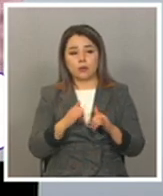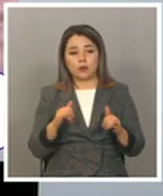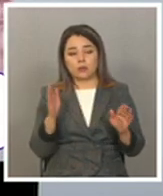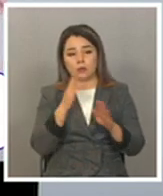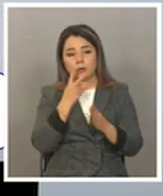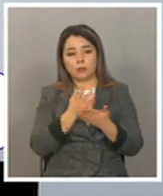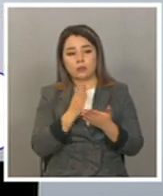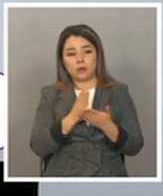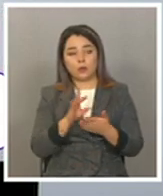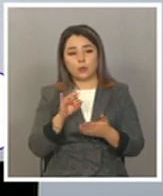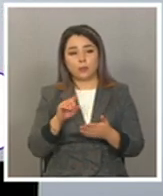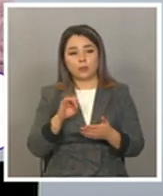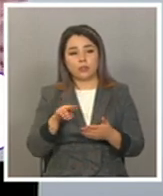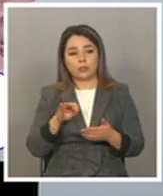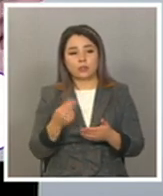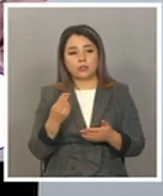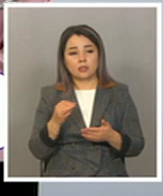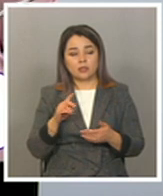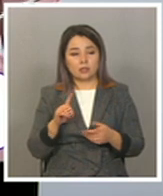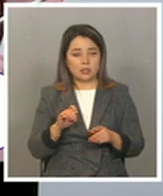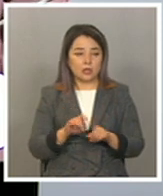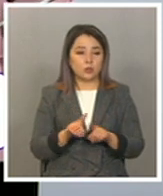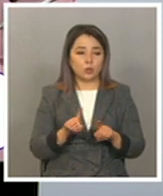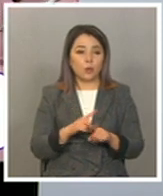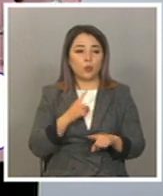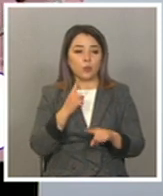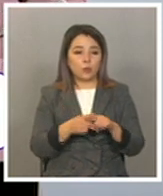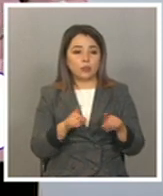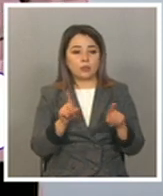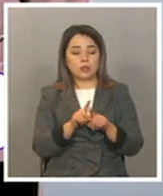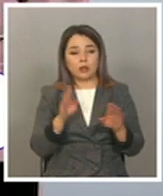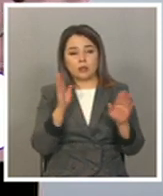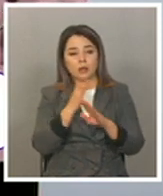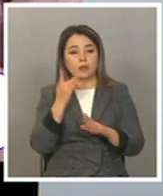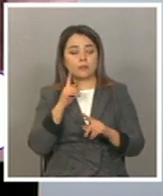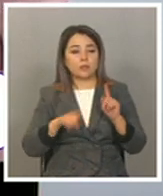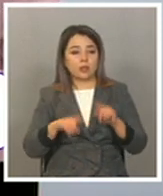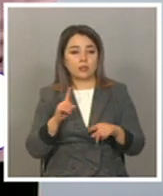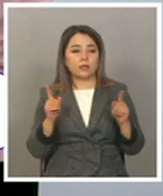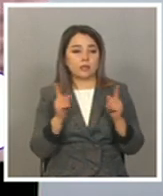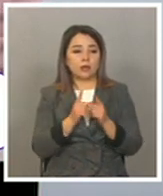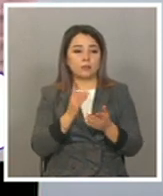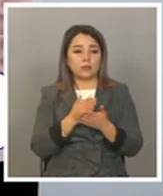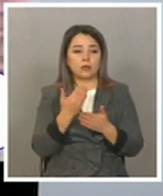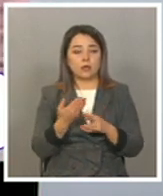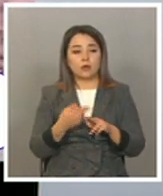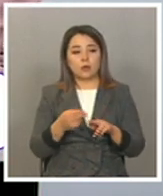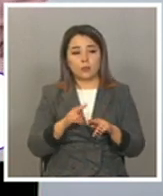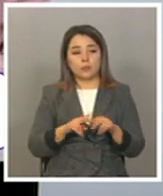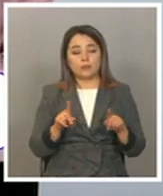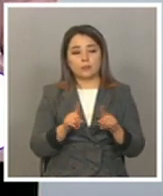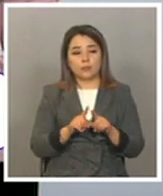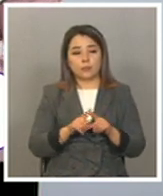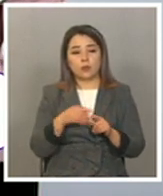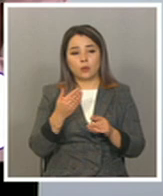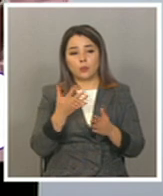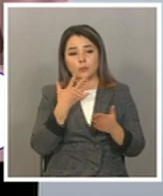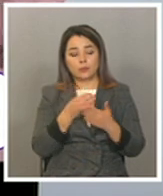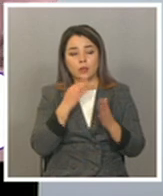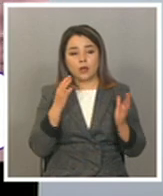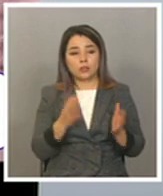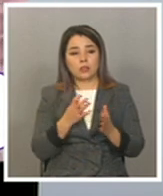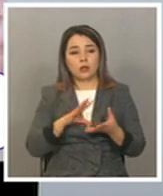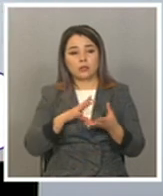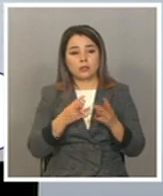Ал рубиди және тези қосылыстары табиғатта сирек кездеседі. Және олардың сақталуына